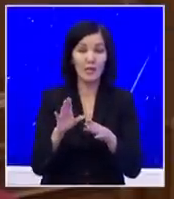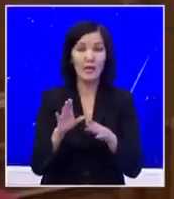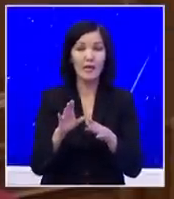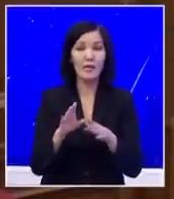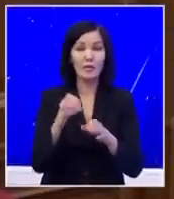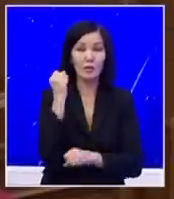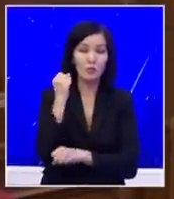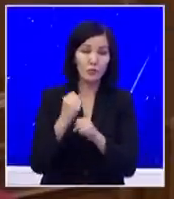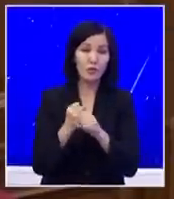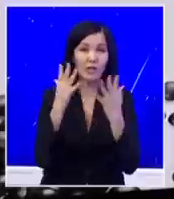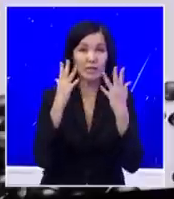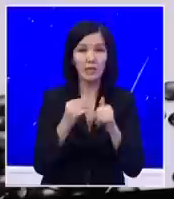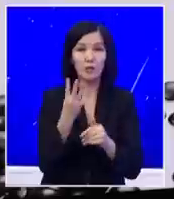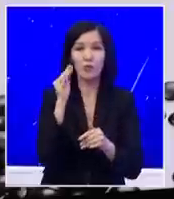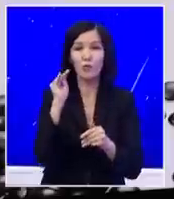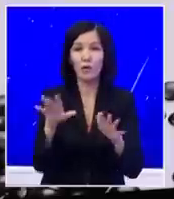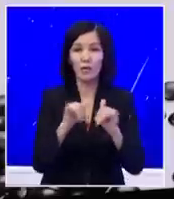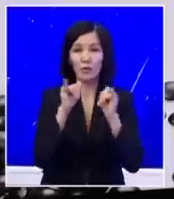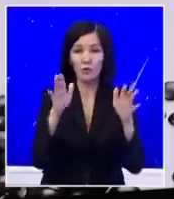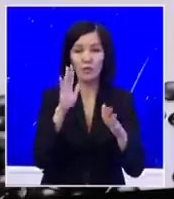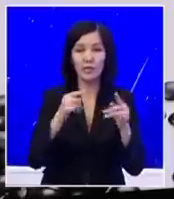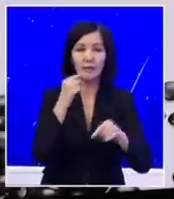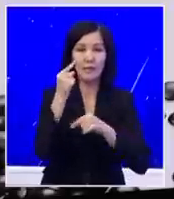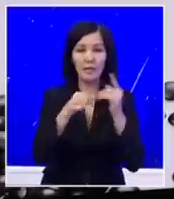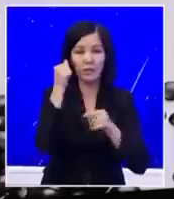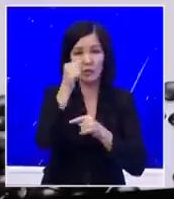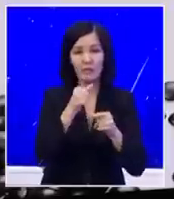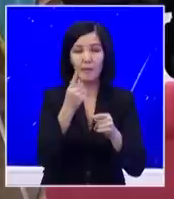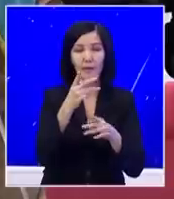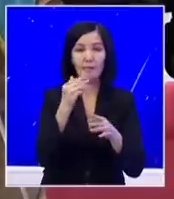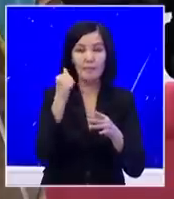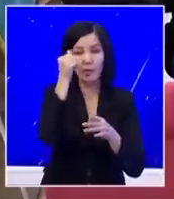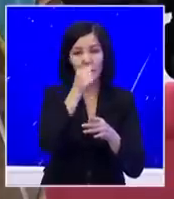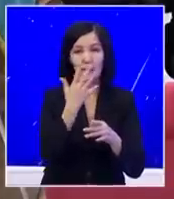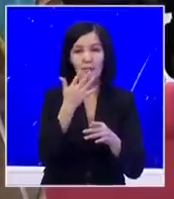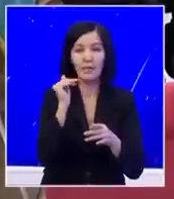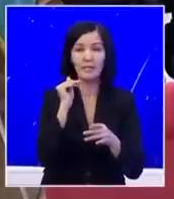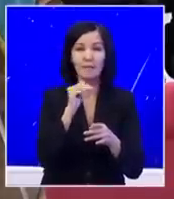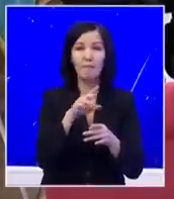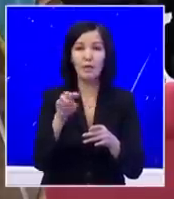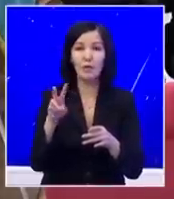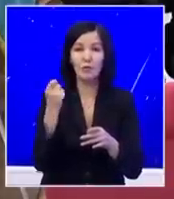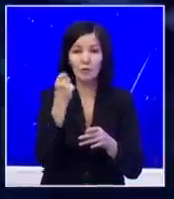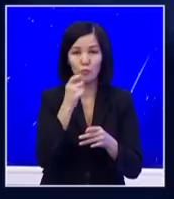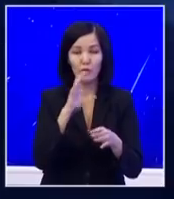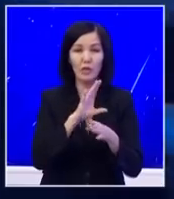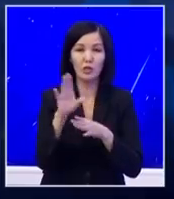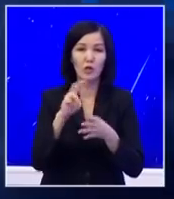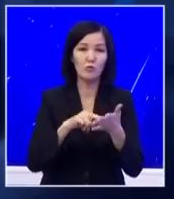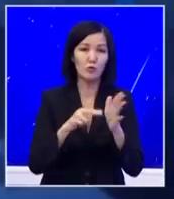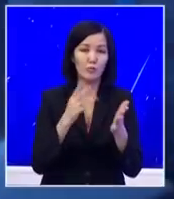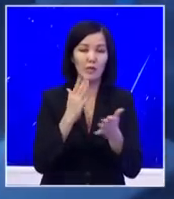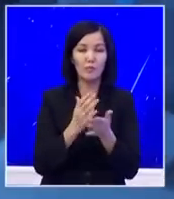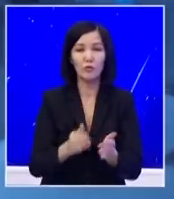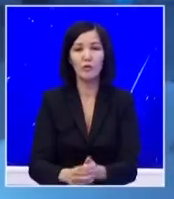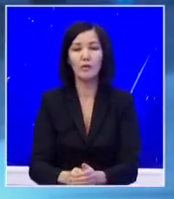қатар жұмысшылар санын 4 мыңға ұлғайтады. Келер жылдан бастап жылына 5 миллион жұмыртқа шығару жоспарланып отыр. Жарқын Нұрланұлы,